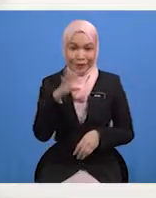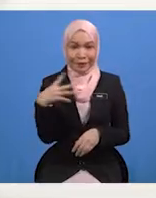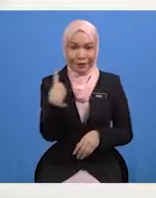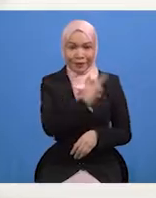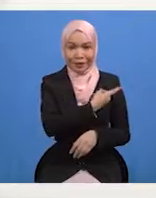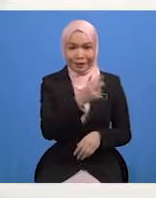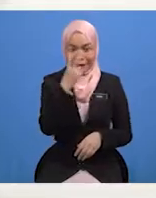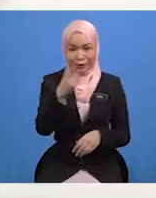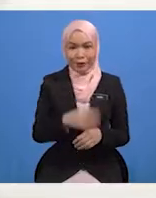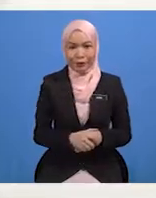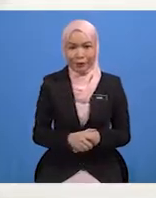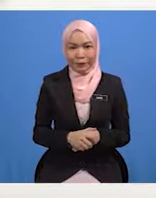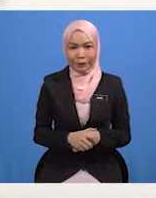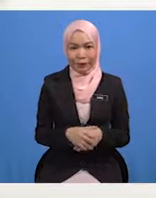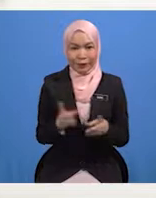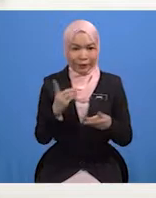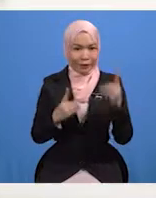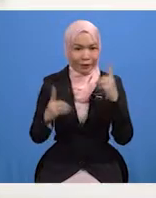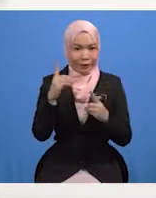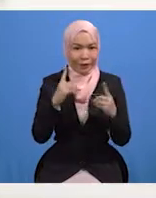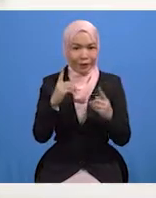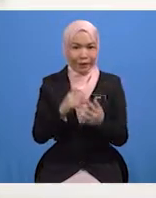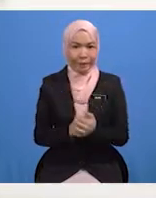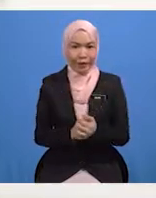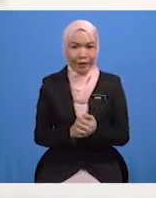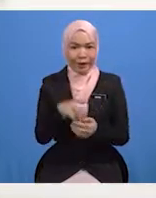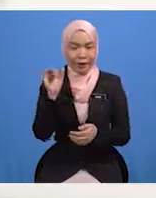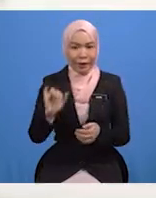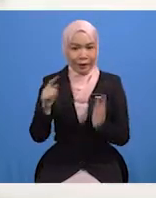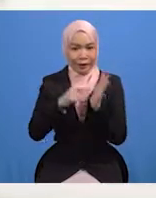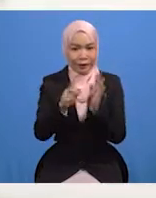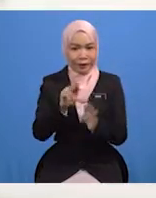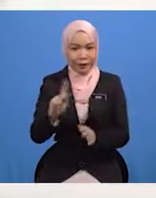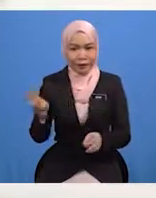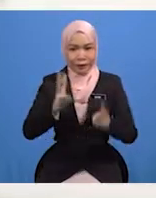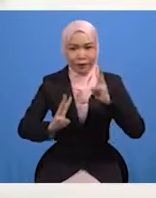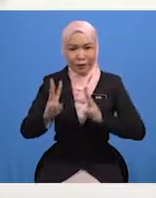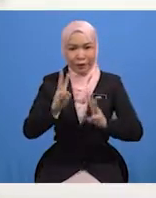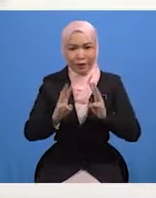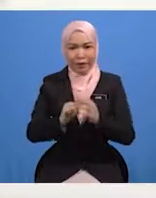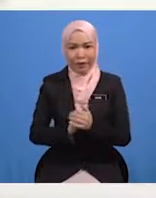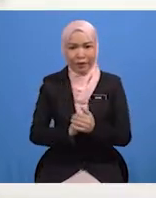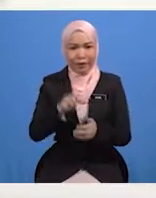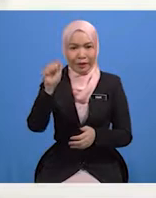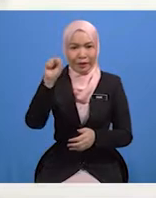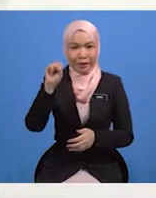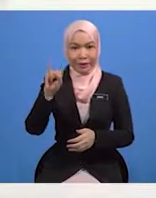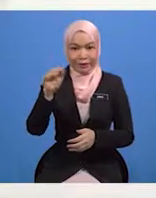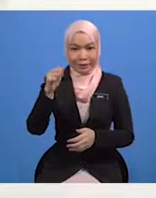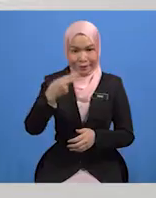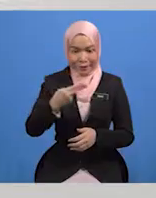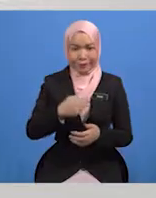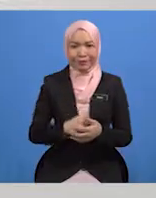Lihat petikan drama yang menggambarkan watak dan perwatakan Asiah